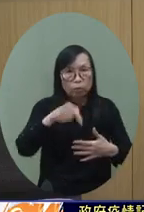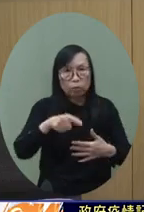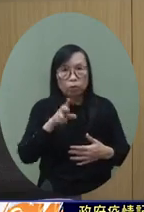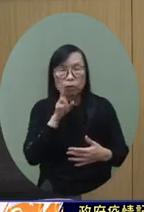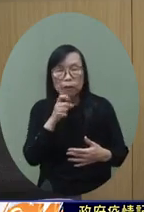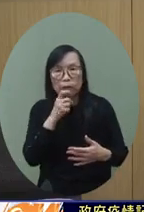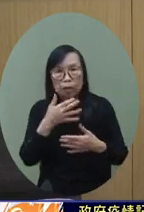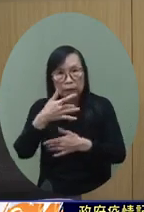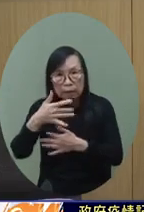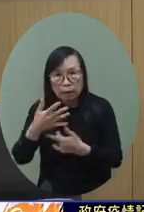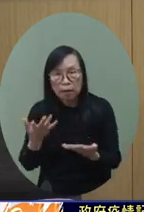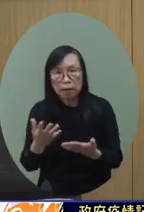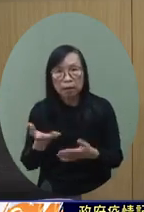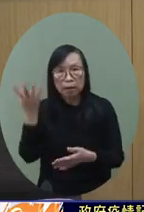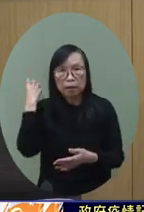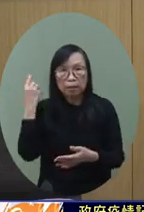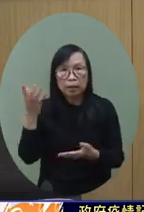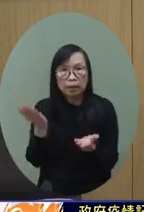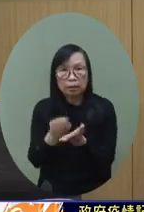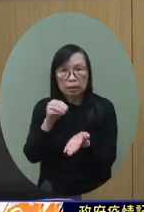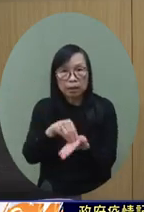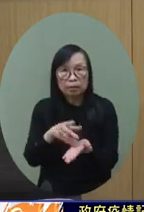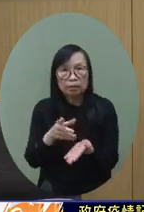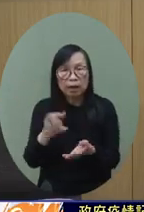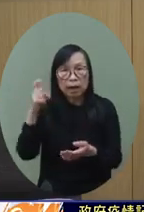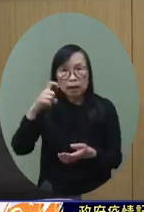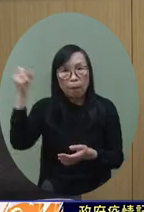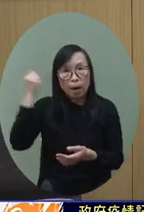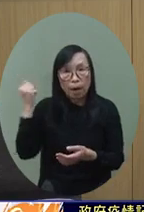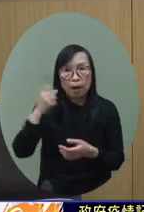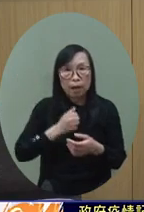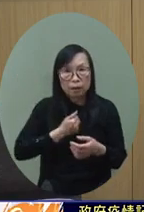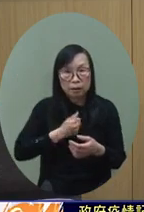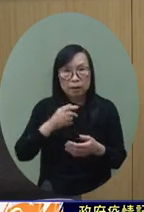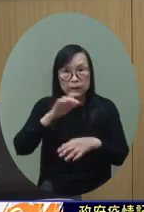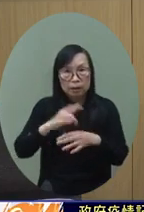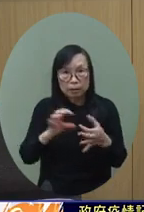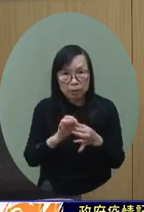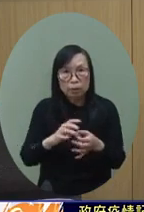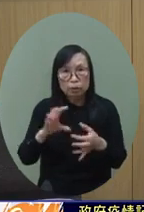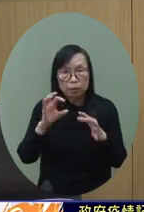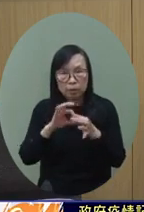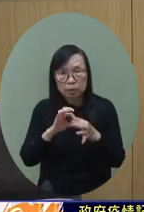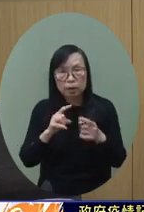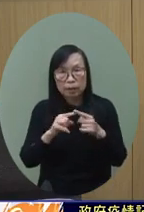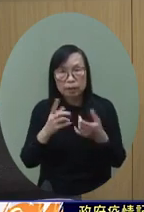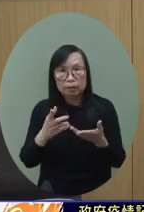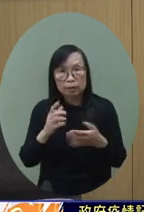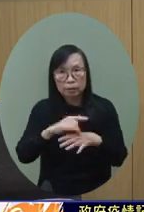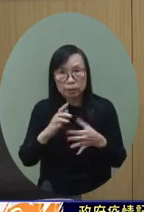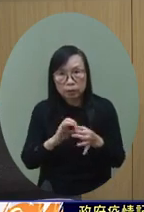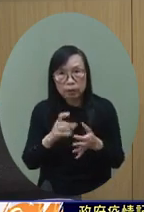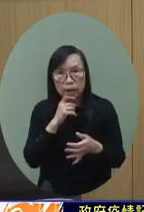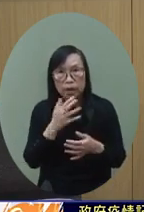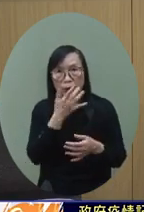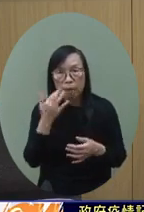話係幾時？琴日確診嗰位九巴司機，請問佢有冇密切接觸者或者相關人士確診？有嘅話係幾